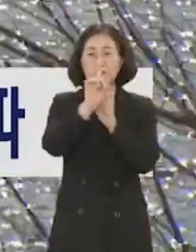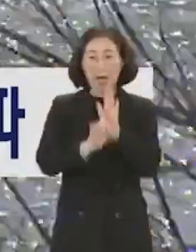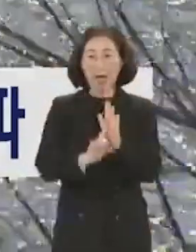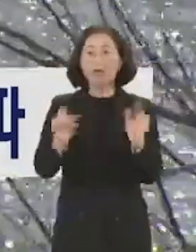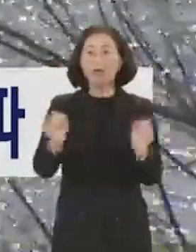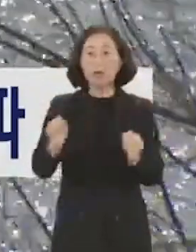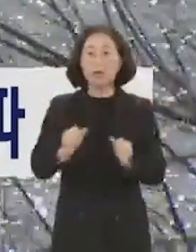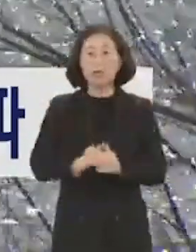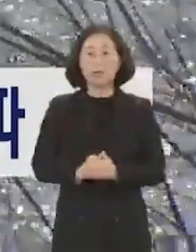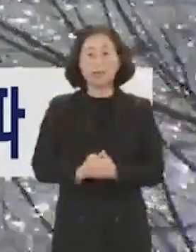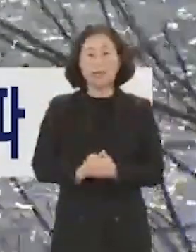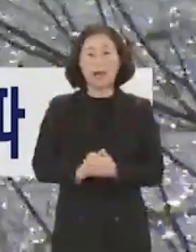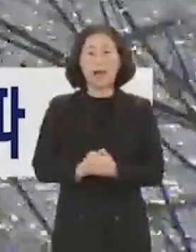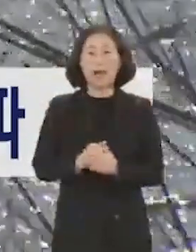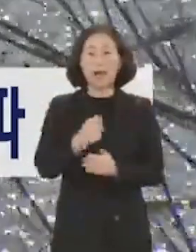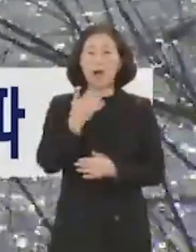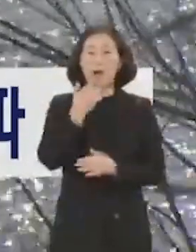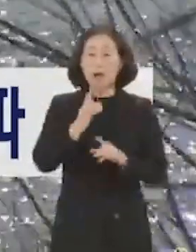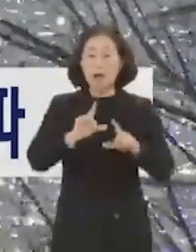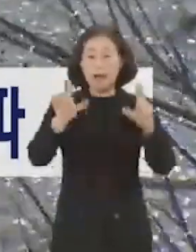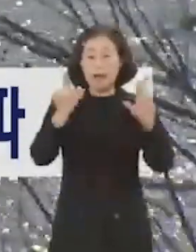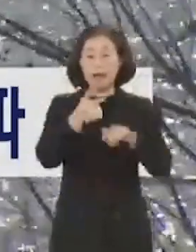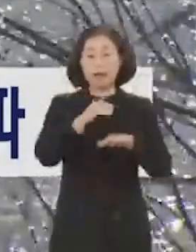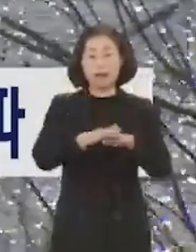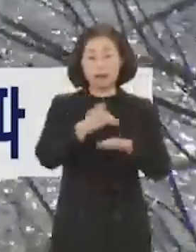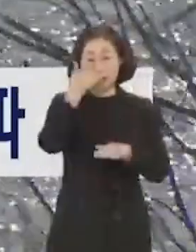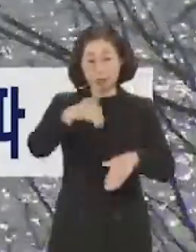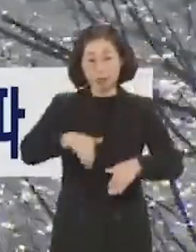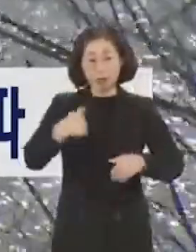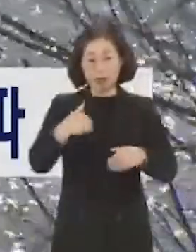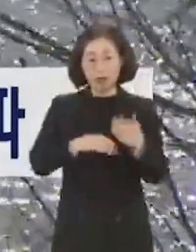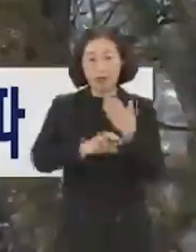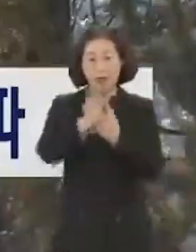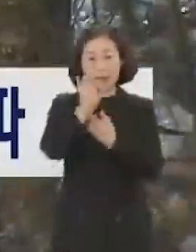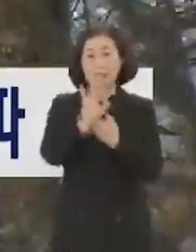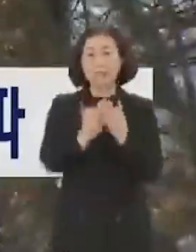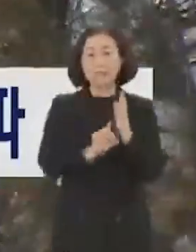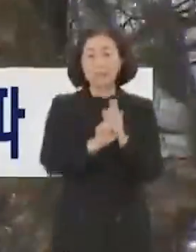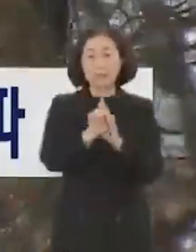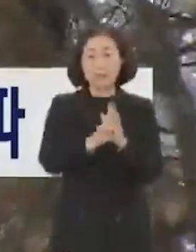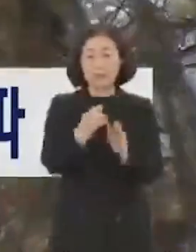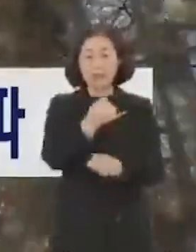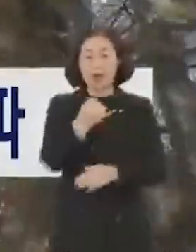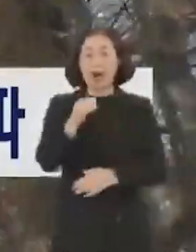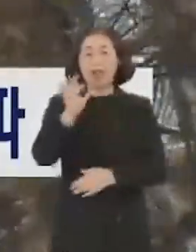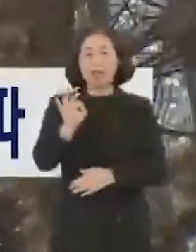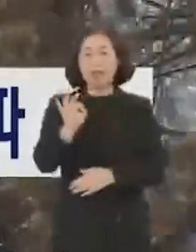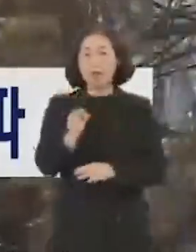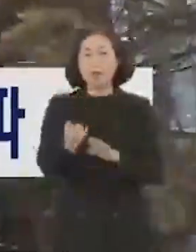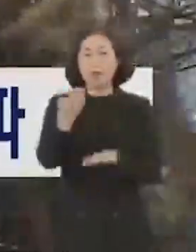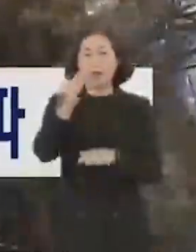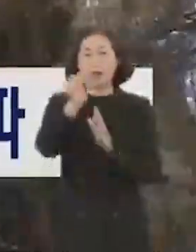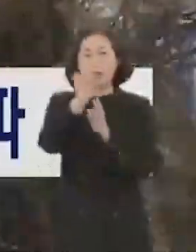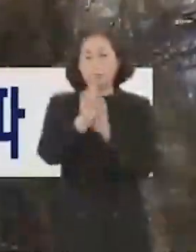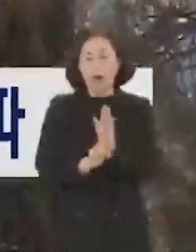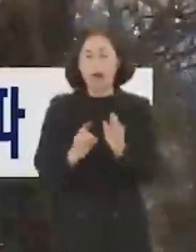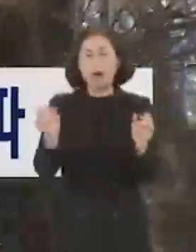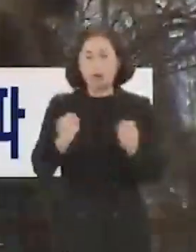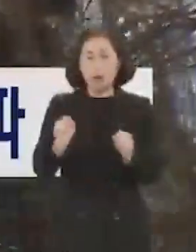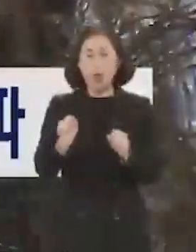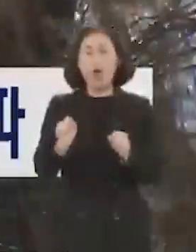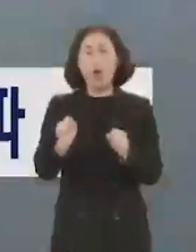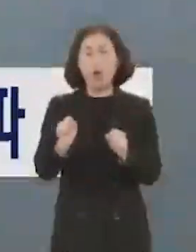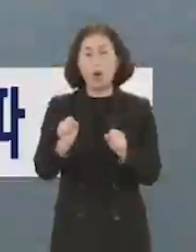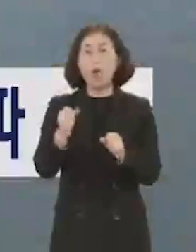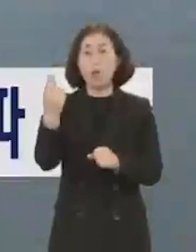떨어지겠습니다 연휴 마지막 날인 화요일에는 대전과 충남의 아침 기온이 영하 10도 이상 떨어지는 등 최강 한파가